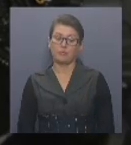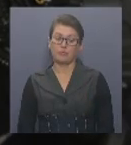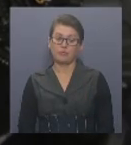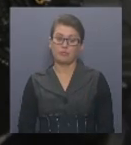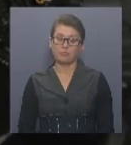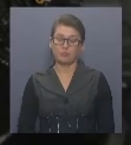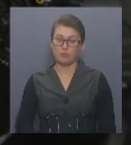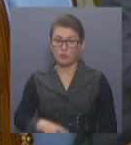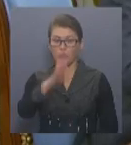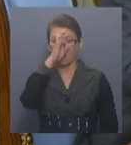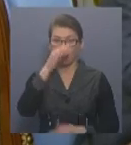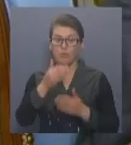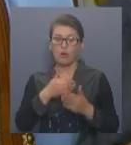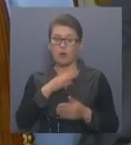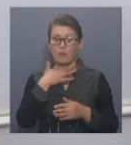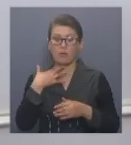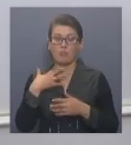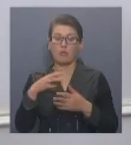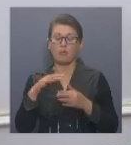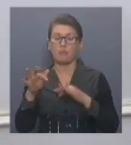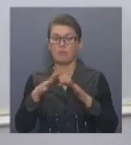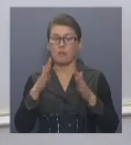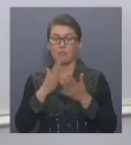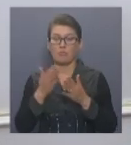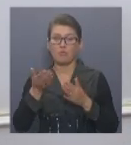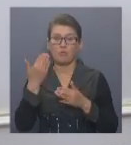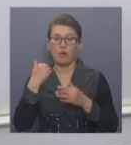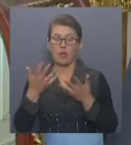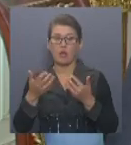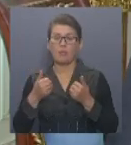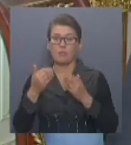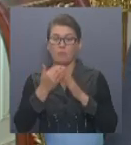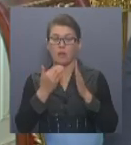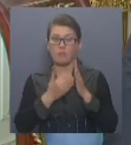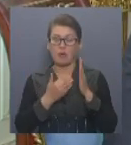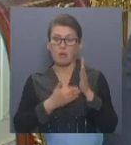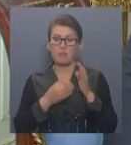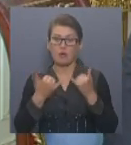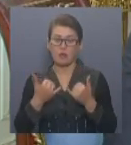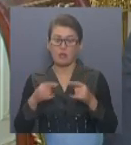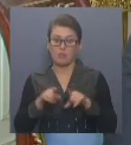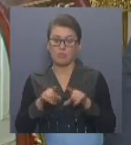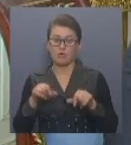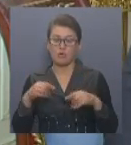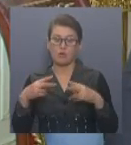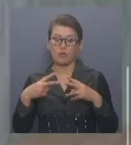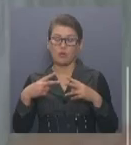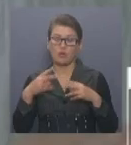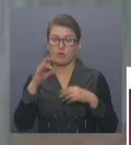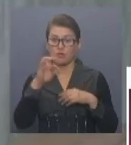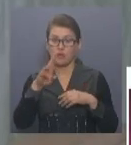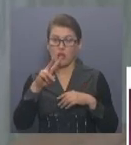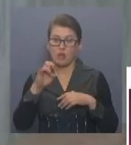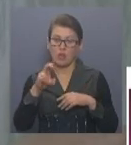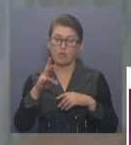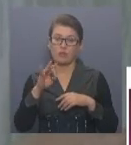Үкіметтің алдында көптеген шаруалар тұр. Бұрынғы қабылдаған бағдарламалар, әсіресе мына индустриялық бағдарлама, нұрлы